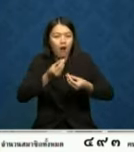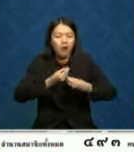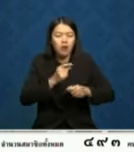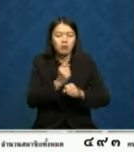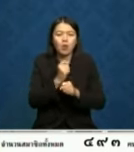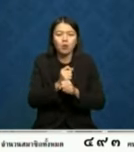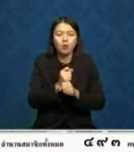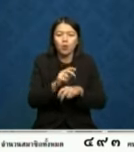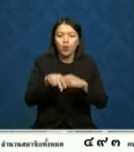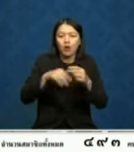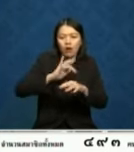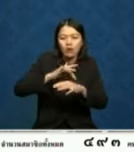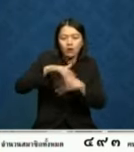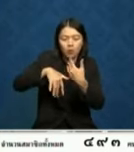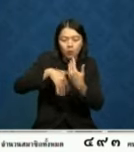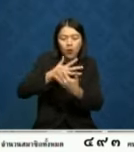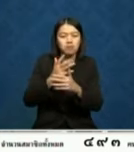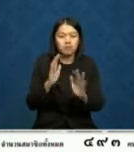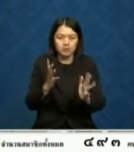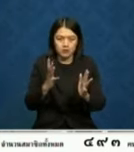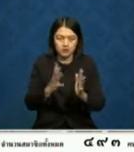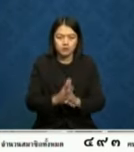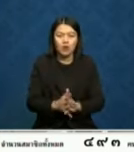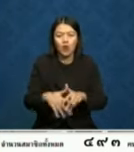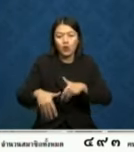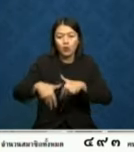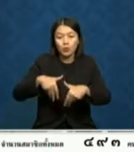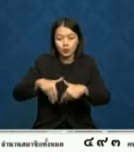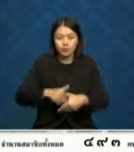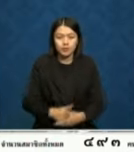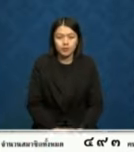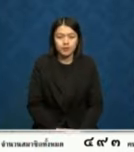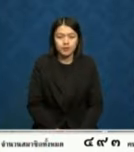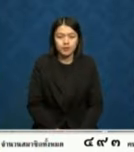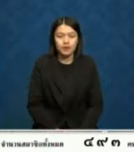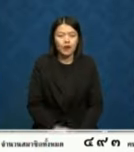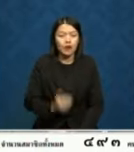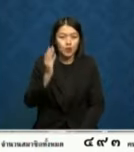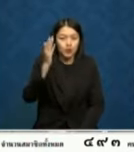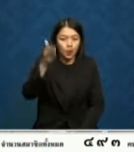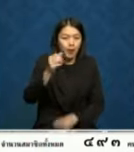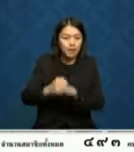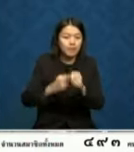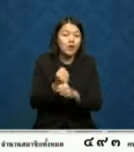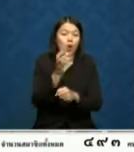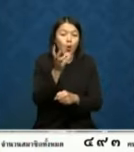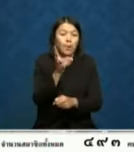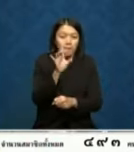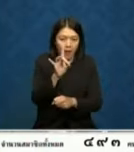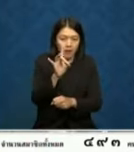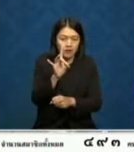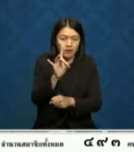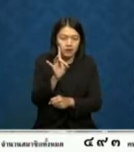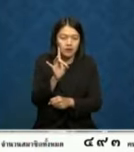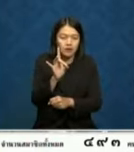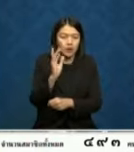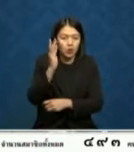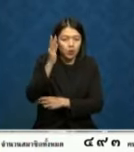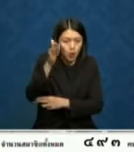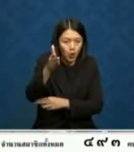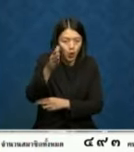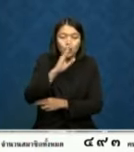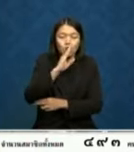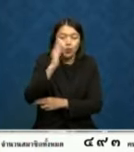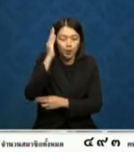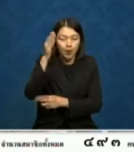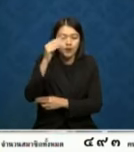ไปดูแลทรัพยากรธรรมชาติและสิ่งแวดล้อมของพี่น้องประชาชนและขั้นต่อไปหากปี68เป็นแบบนี้แน่นอนครับสิ่งที่จะตามมา